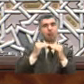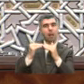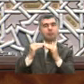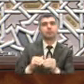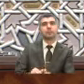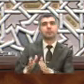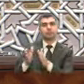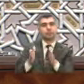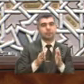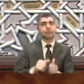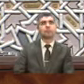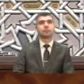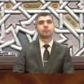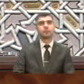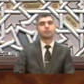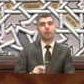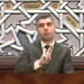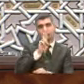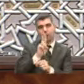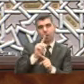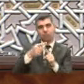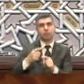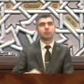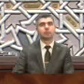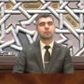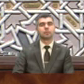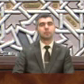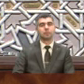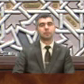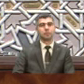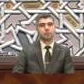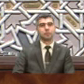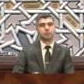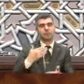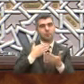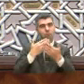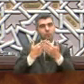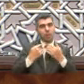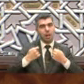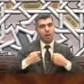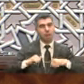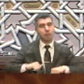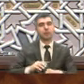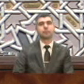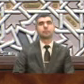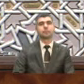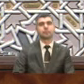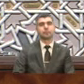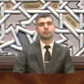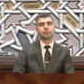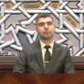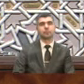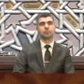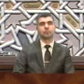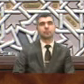شكرا سيد الوزير. تعقيب الفريق، تفضلي السيدة النائبة. شكرا سيد الرئيس. سيد الوزير، في كل